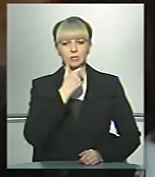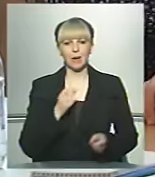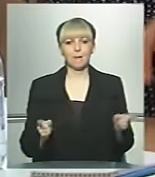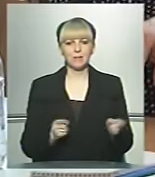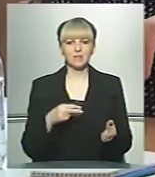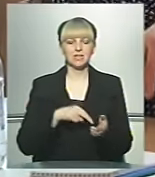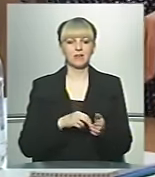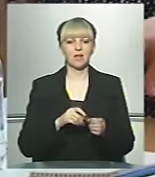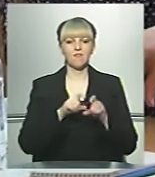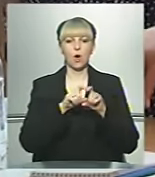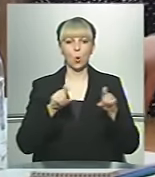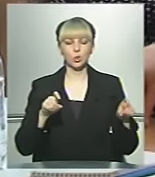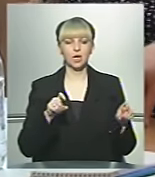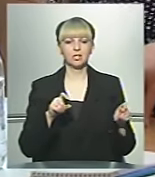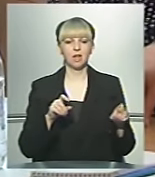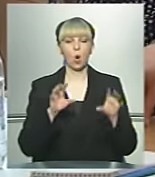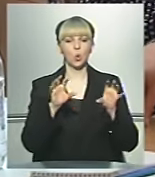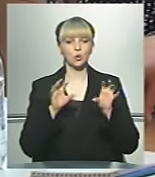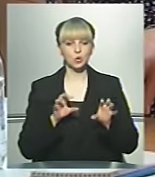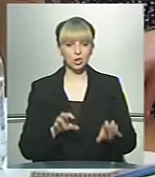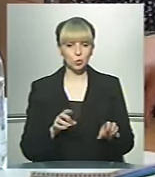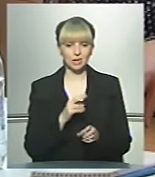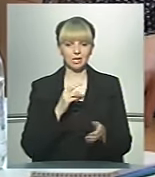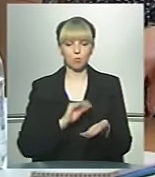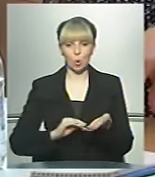мінімум став для факультету своєрідною конституцією, в якій